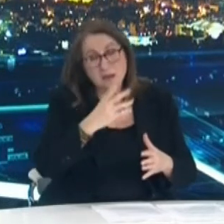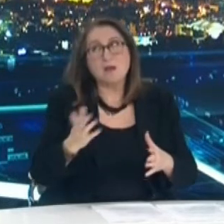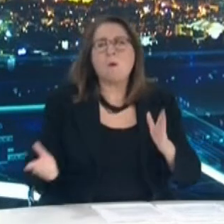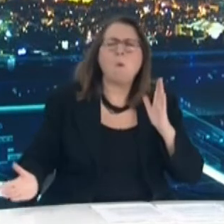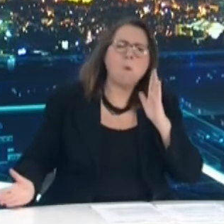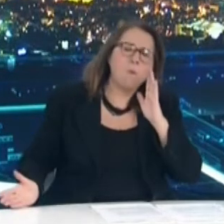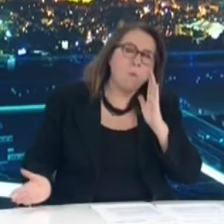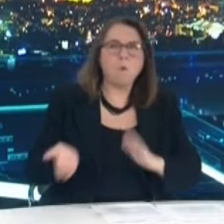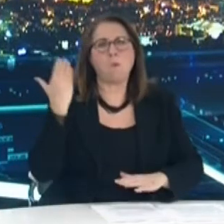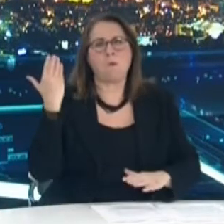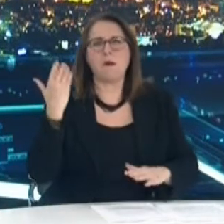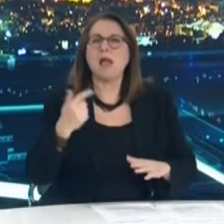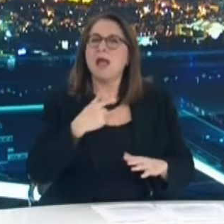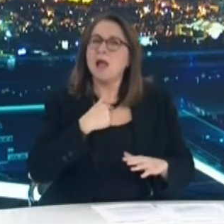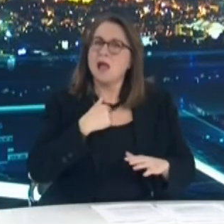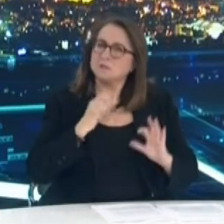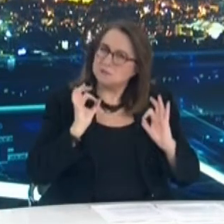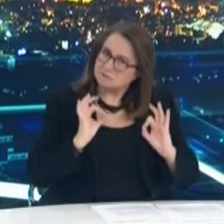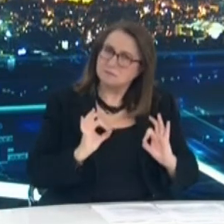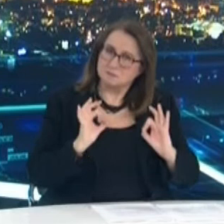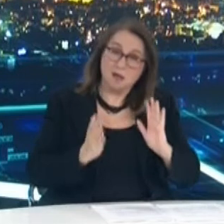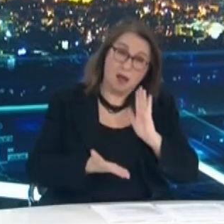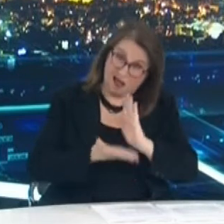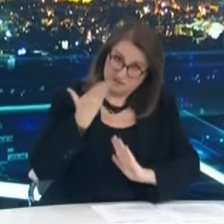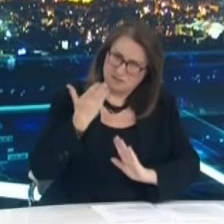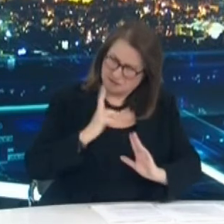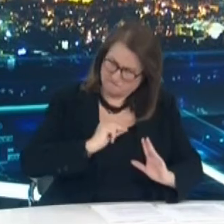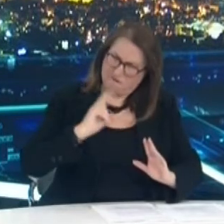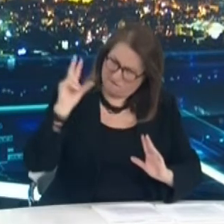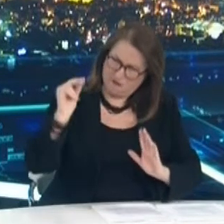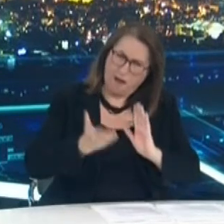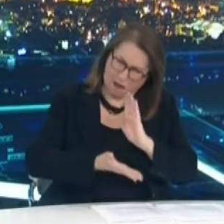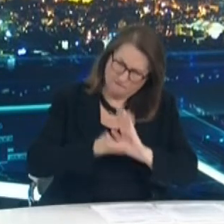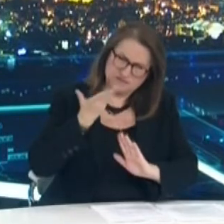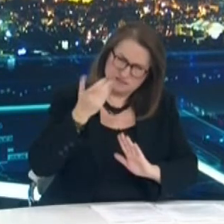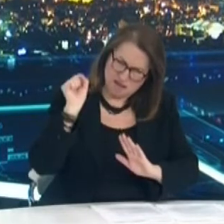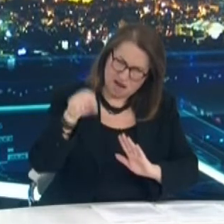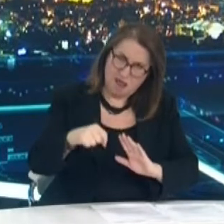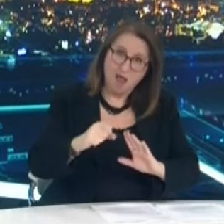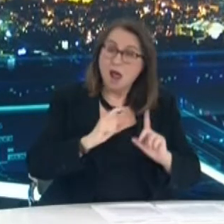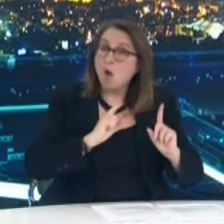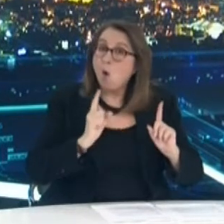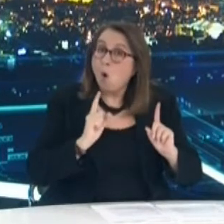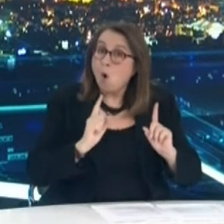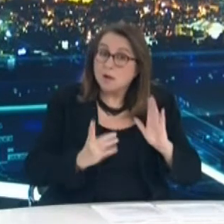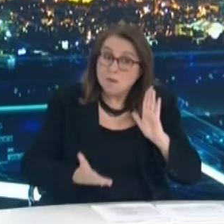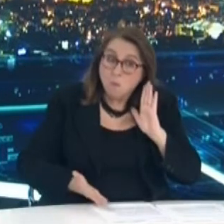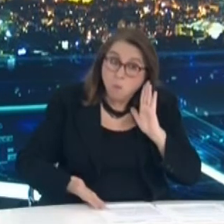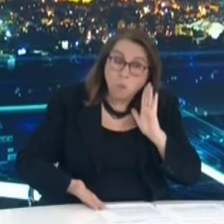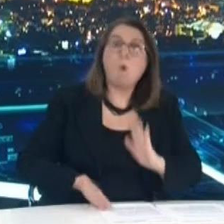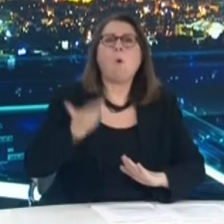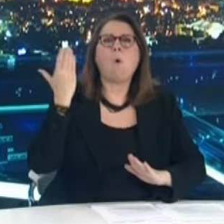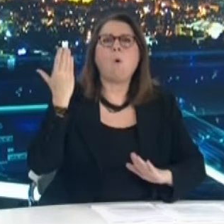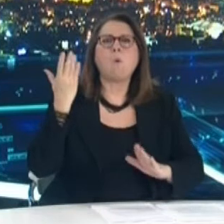Σε σύγκριση με άλλες χώρες, είχαμε η ποιότερη αύξηση των κρουσμάτων και αυτό οφείλεται κατά κύριο λόγο στο φιλότιμο των Ελλήνων,